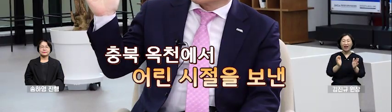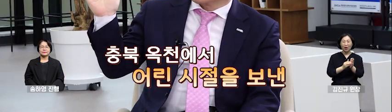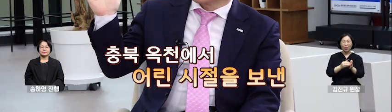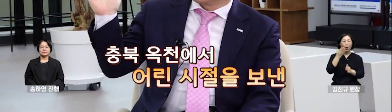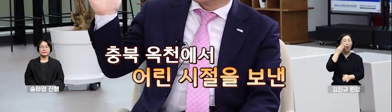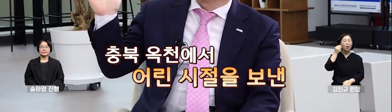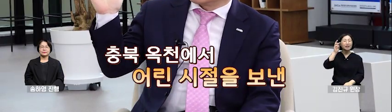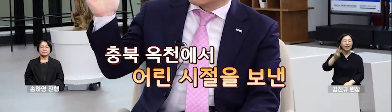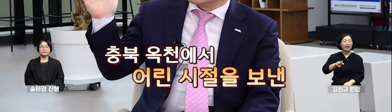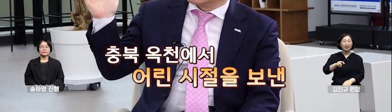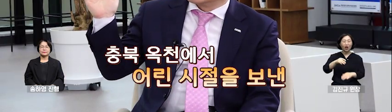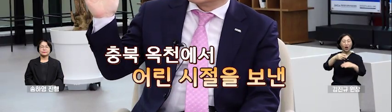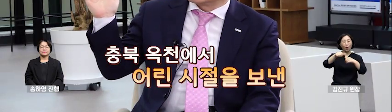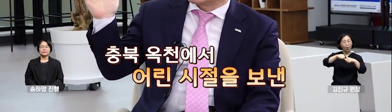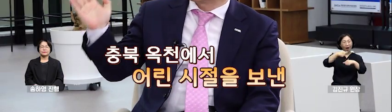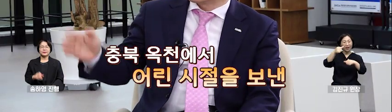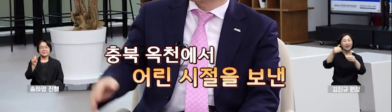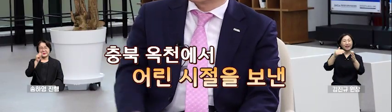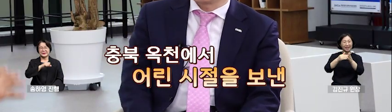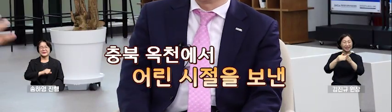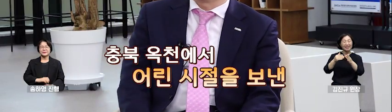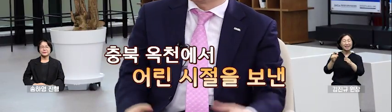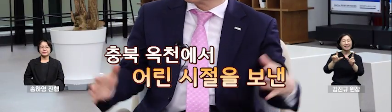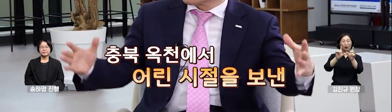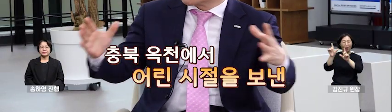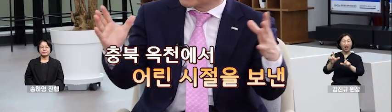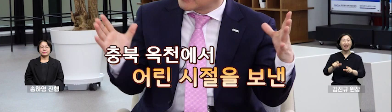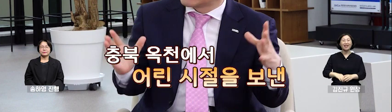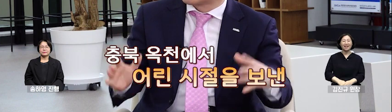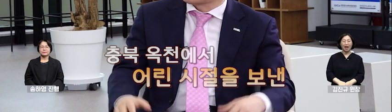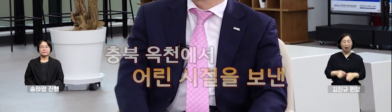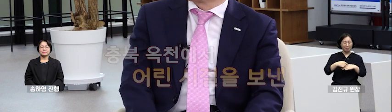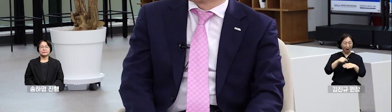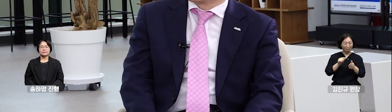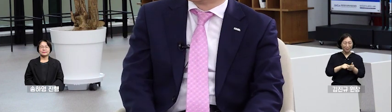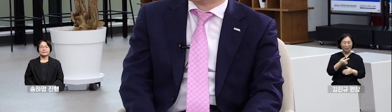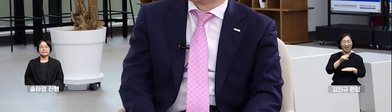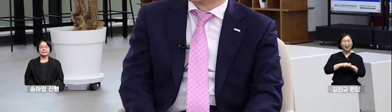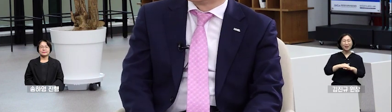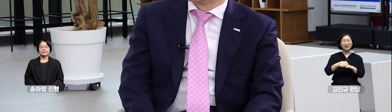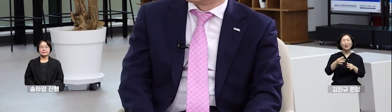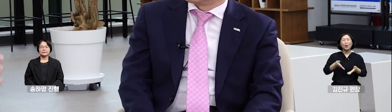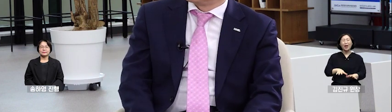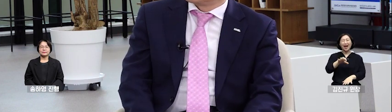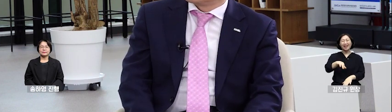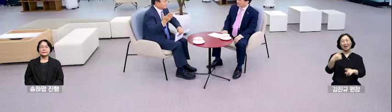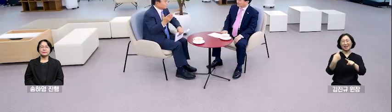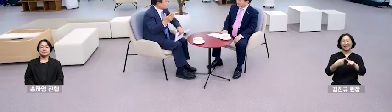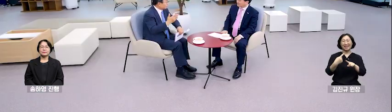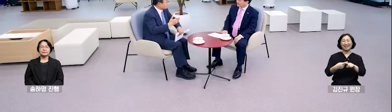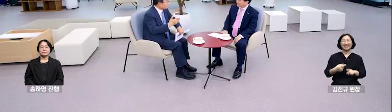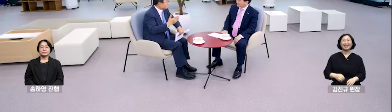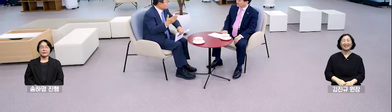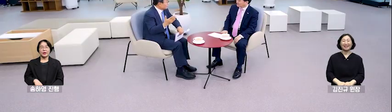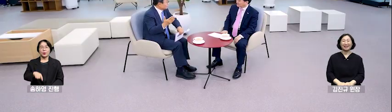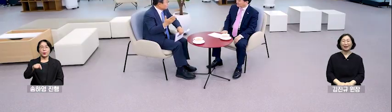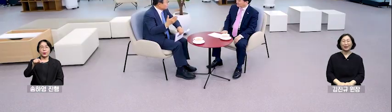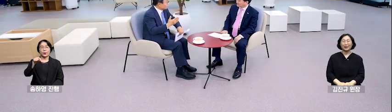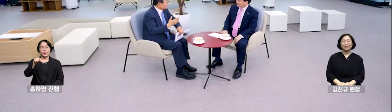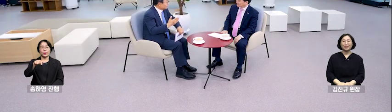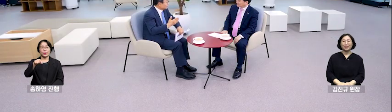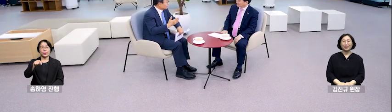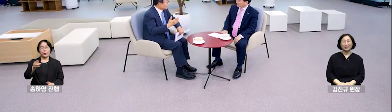제가 초등학교 왕의 과 어떻게 정부는 생활을 했습니다 그래서 저하고 적으로는 고향 입니다 이걸 근 여기